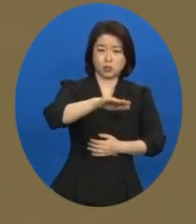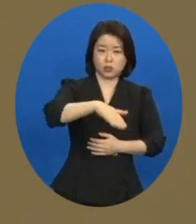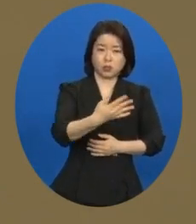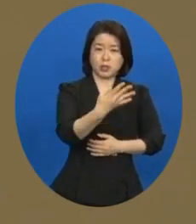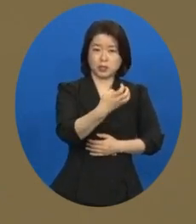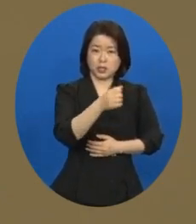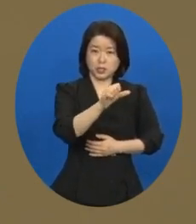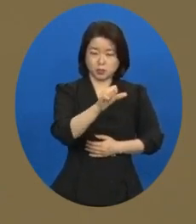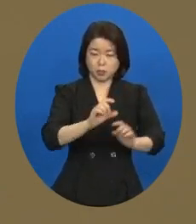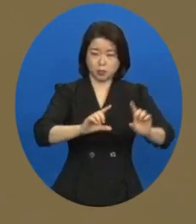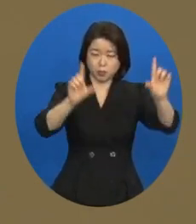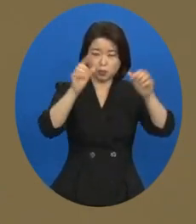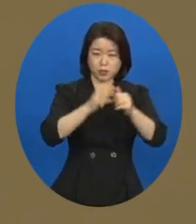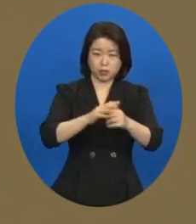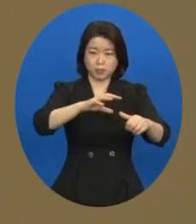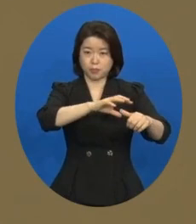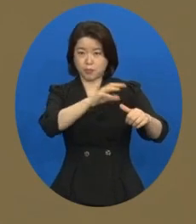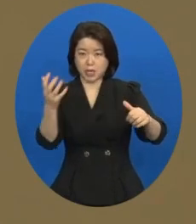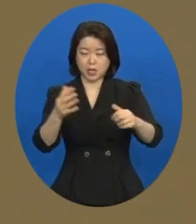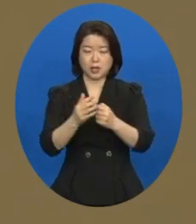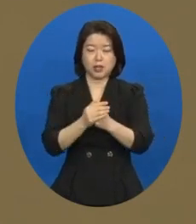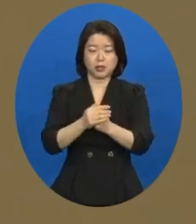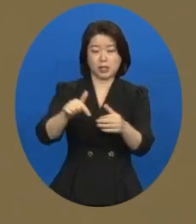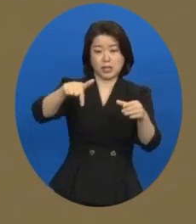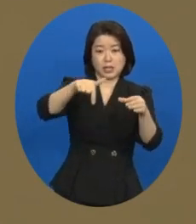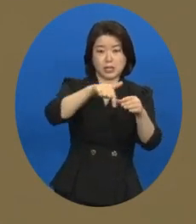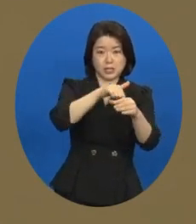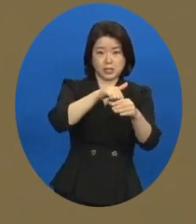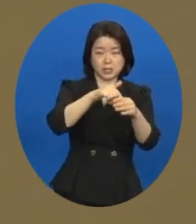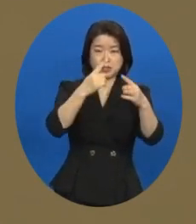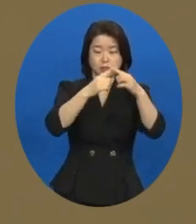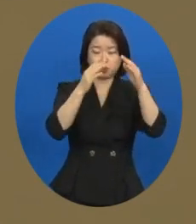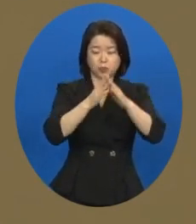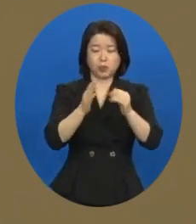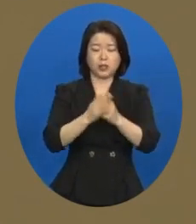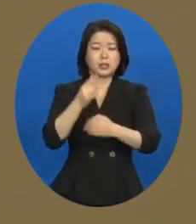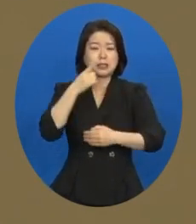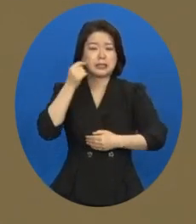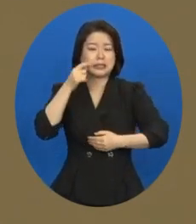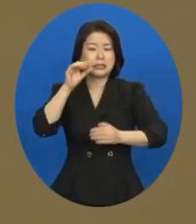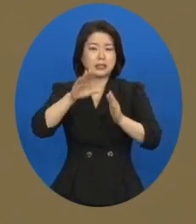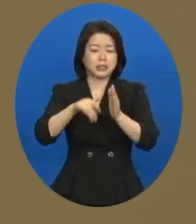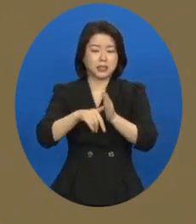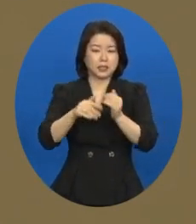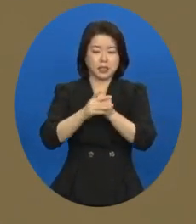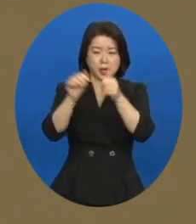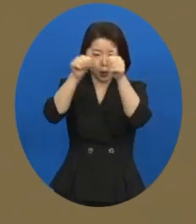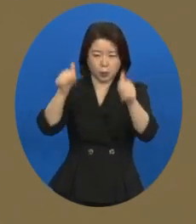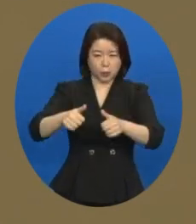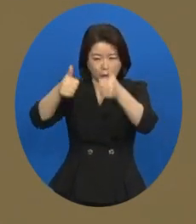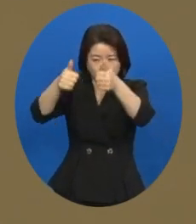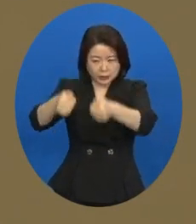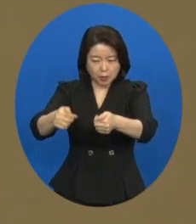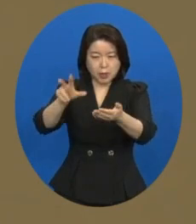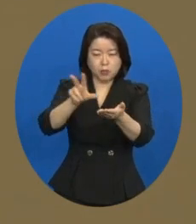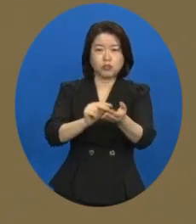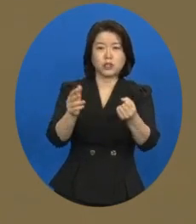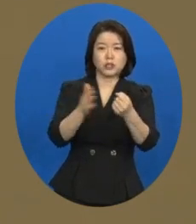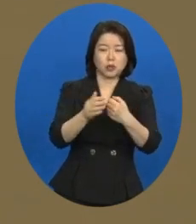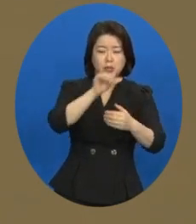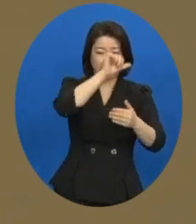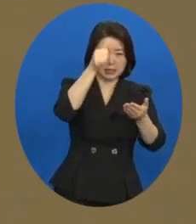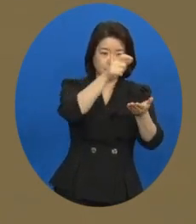1945년 해방 후 개신교는 일제 때 신사참배 문제를 놓고 장로교와